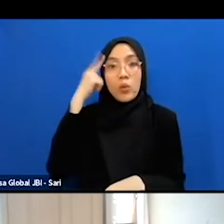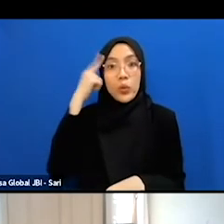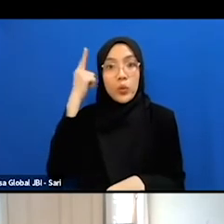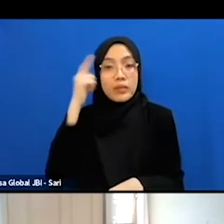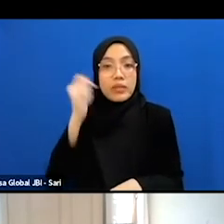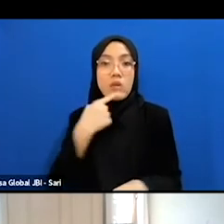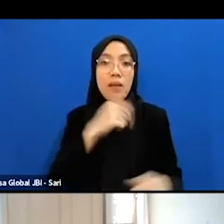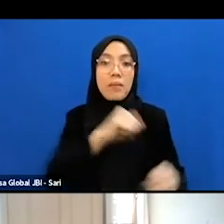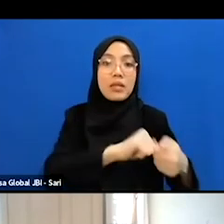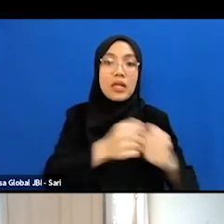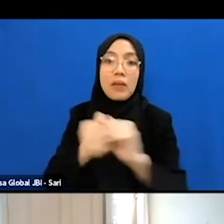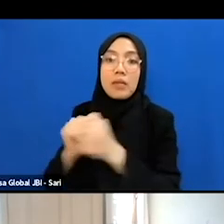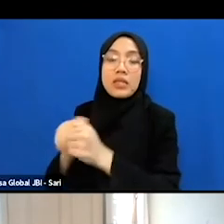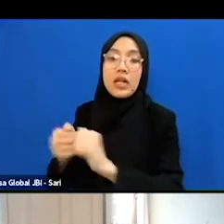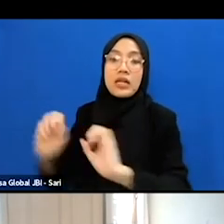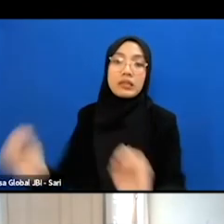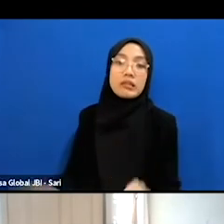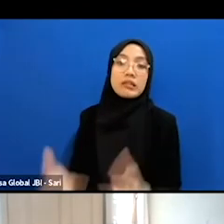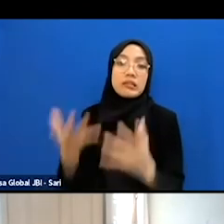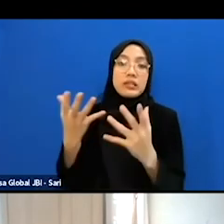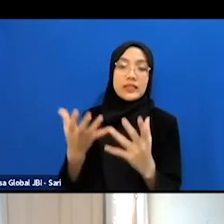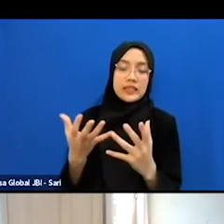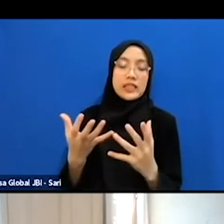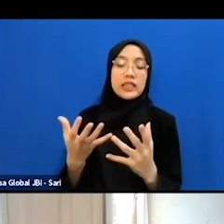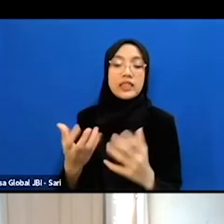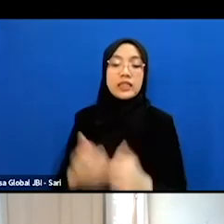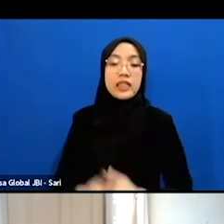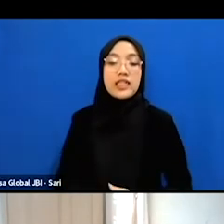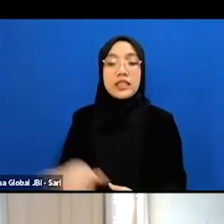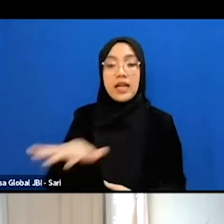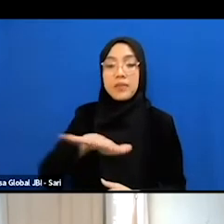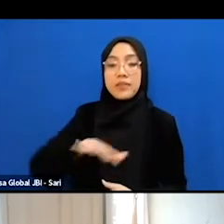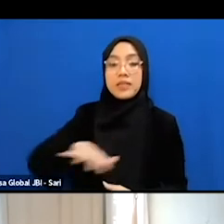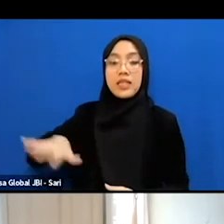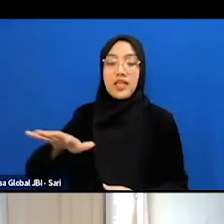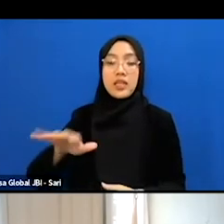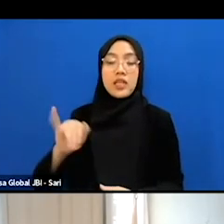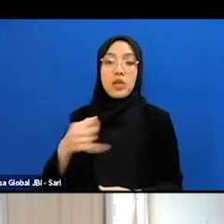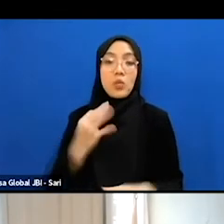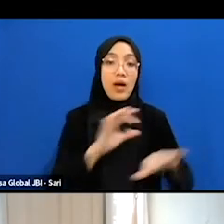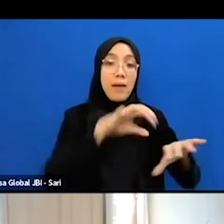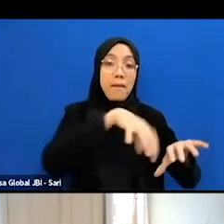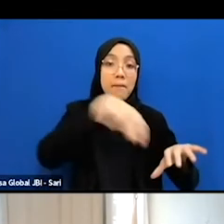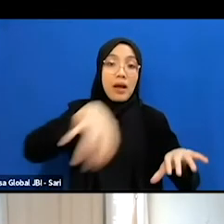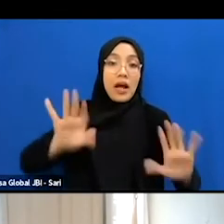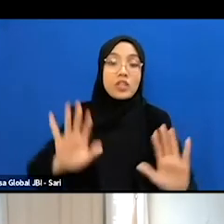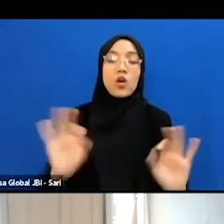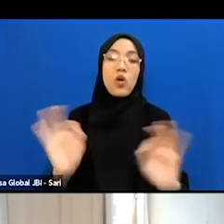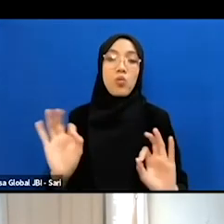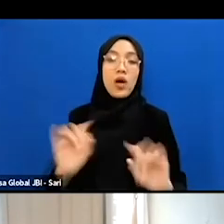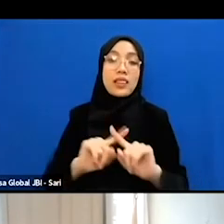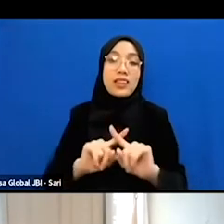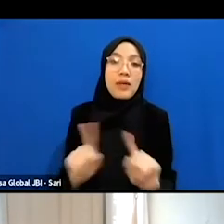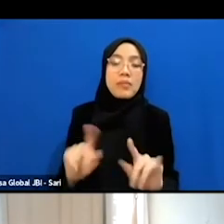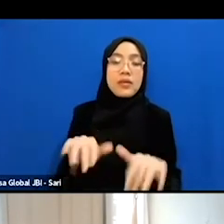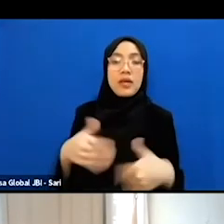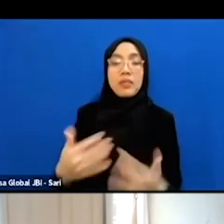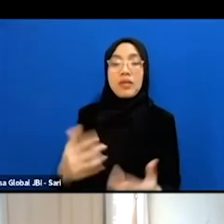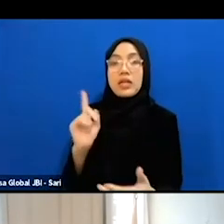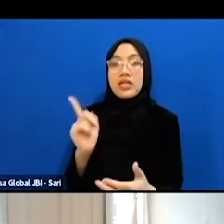persoalan-persoalan yang ada di disekitar kita bukan hanya barang yang kita konsumsi tetapi ketika kita